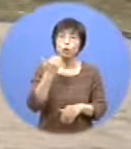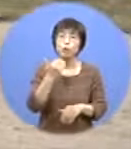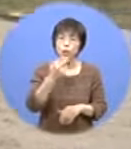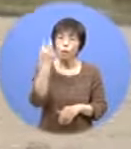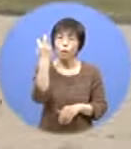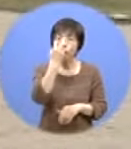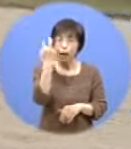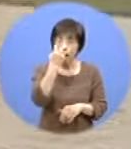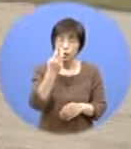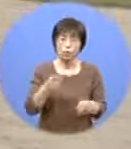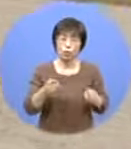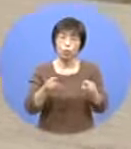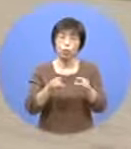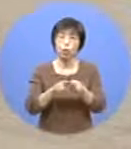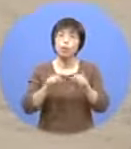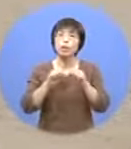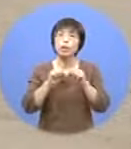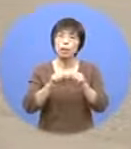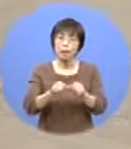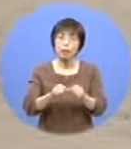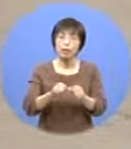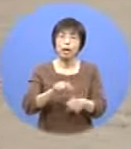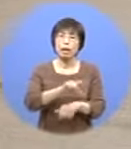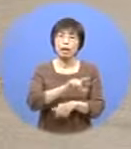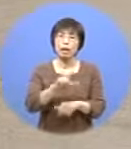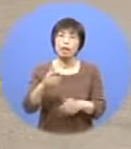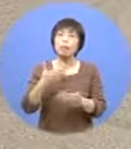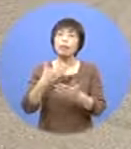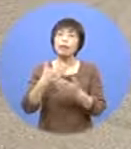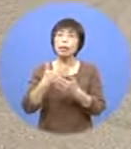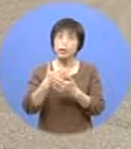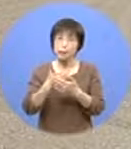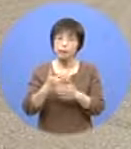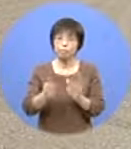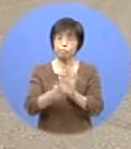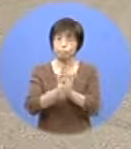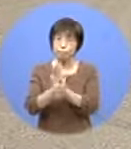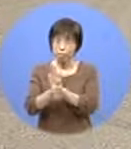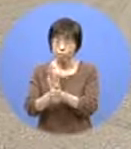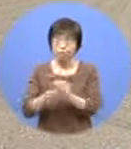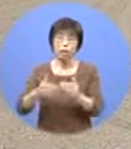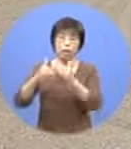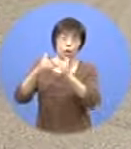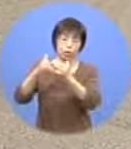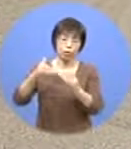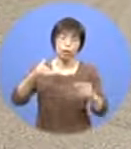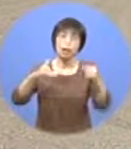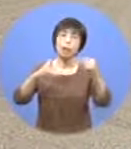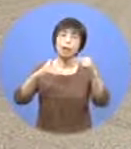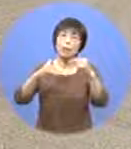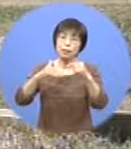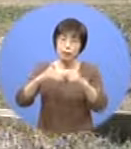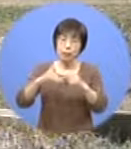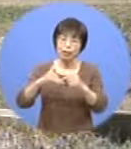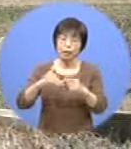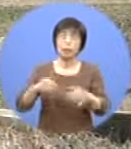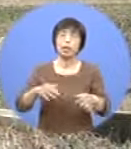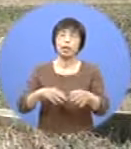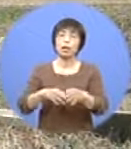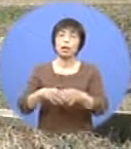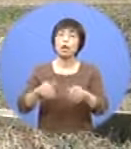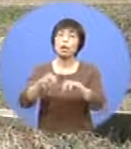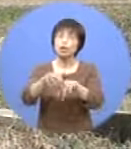共同で実施する多面的機能支払いや、中山間地域等で営農を継続する